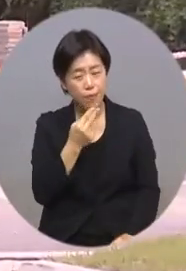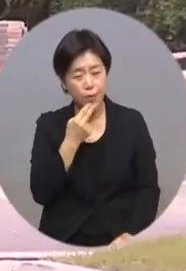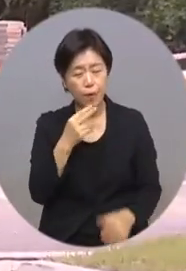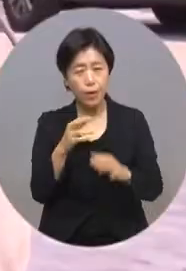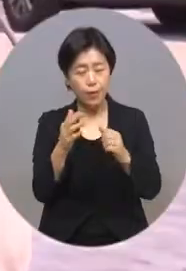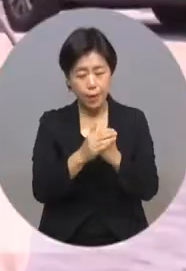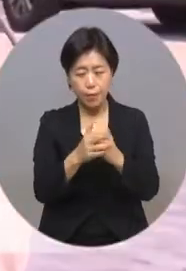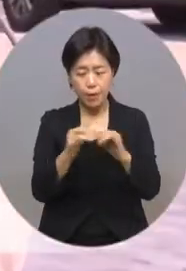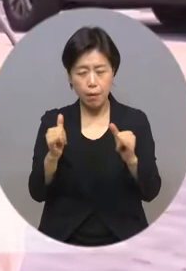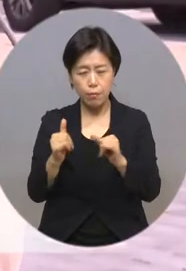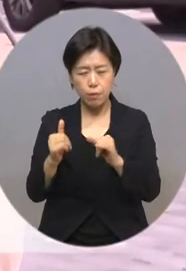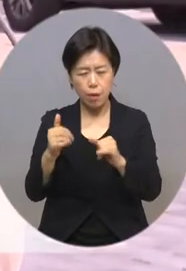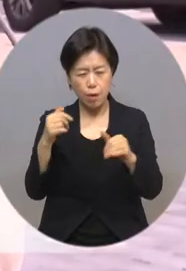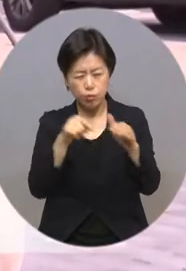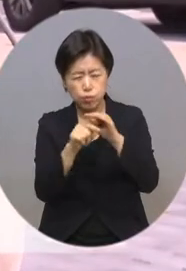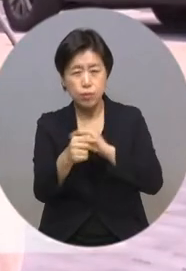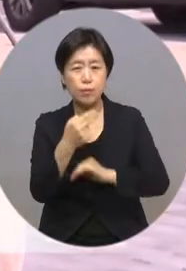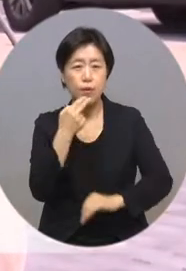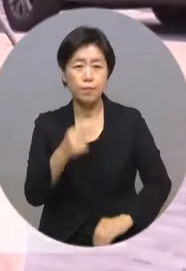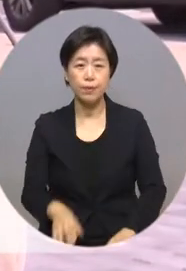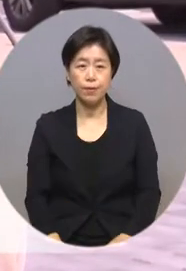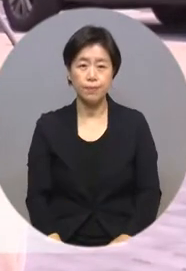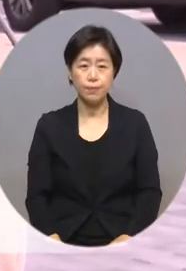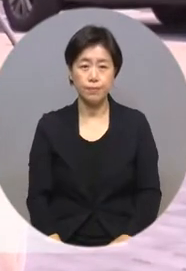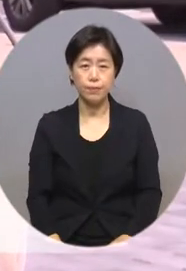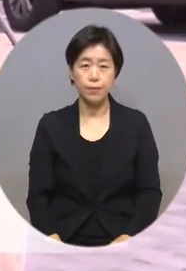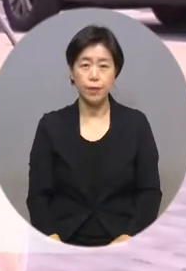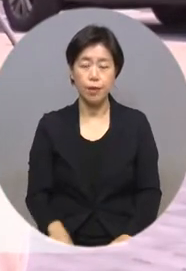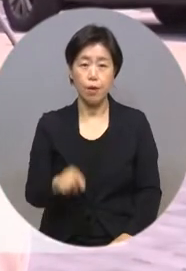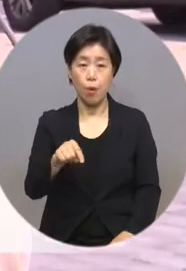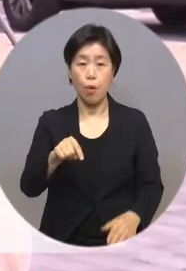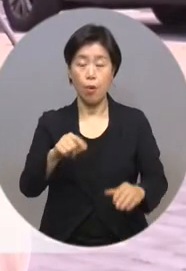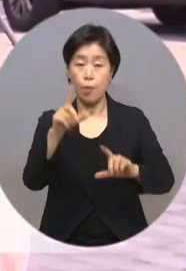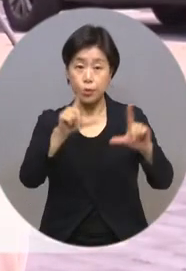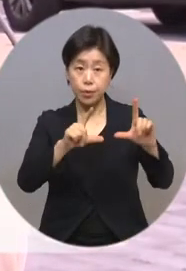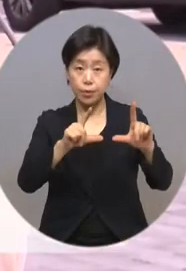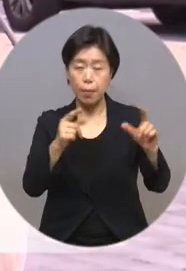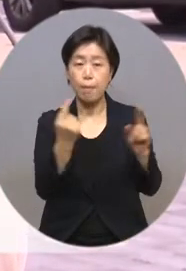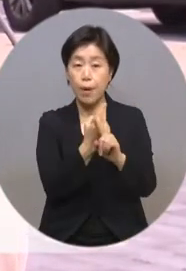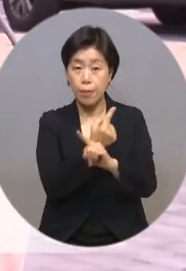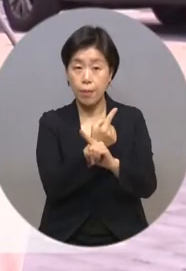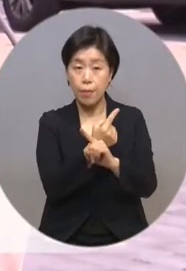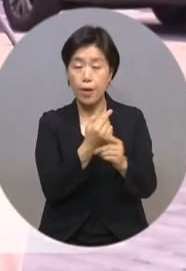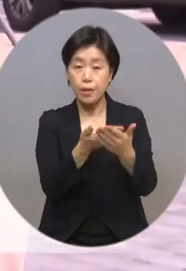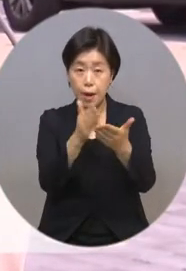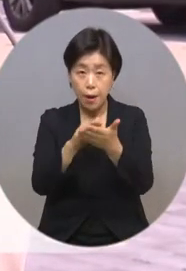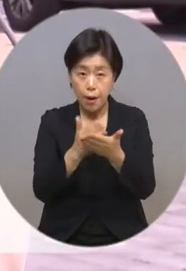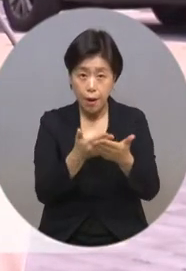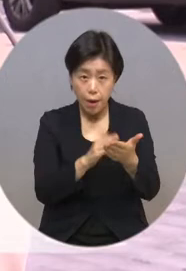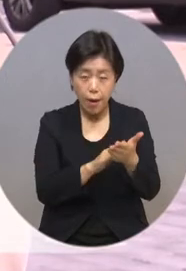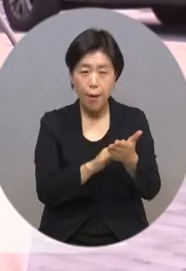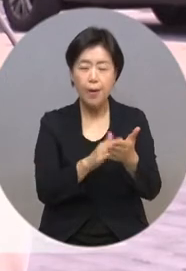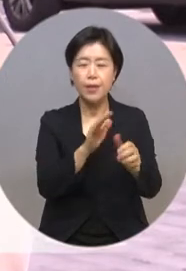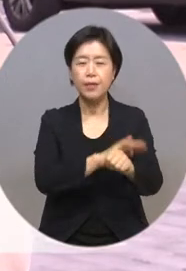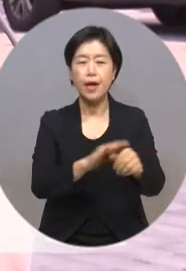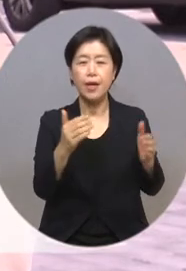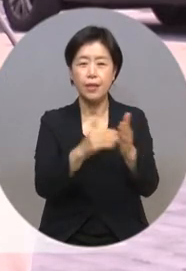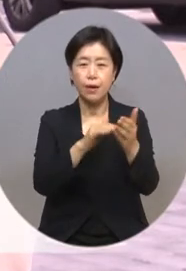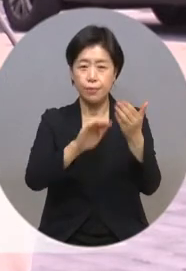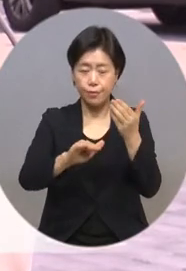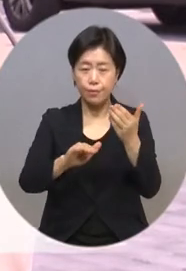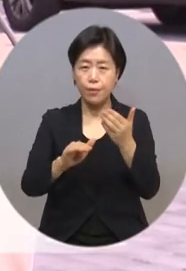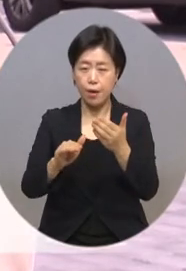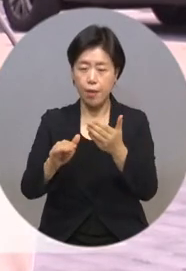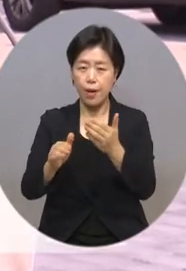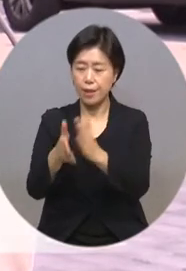높았습니다. 경관 개선 사업을 차질 없이 추진해서 남원아트센터 이용객 모두가 편안한 휴식을 느낄 수 있는